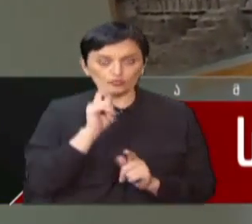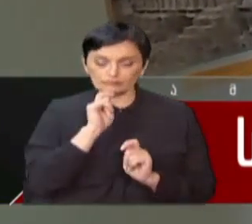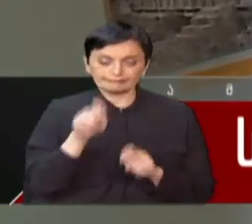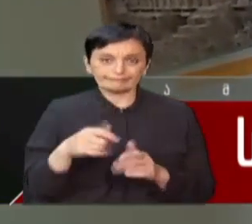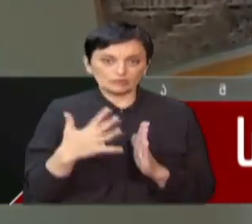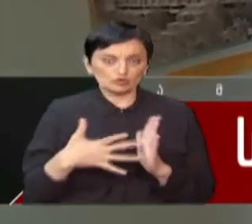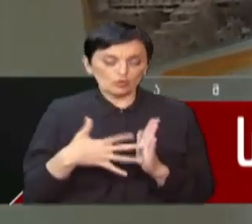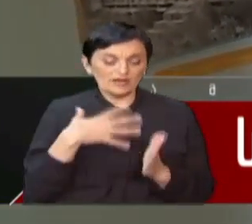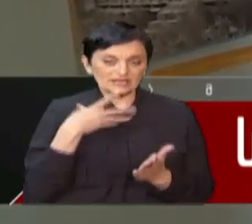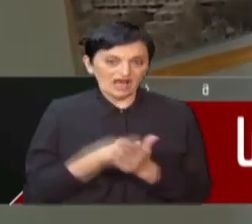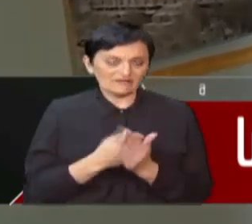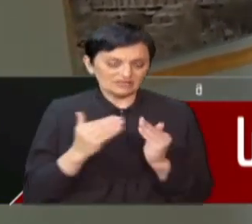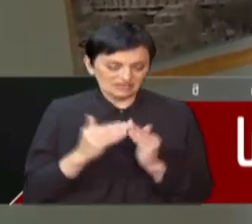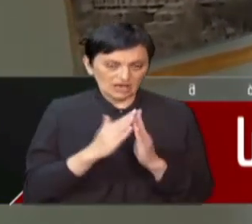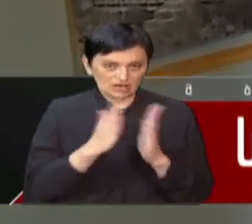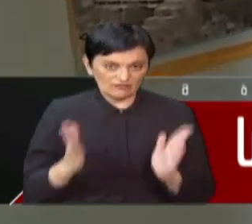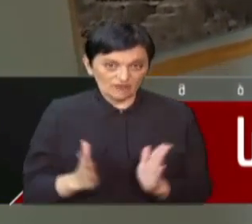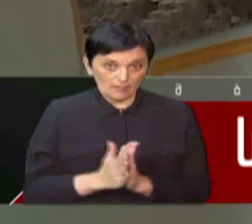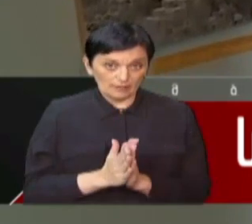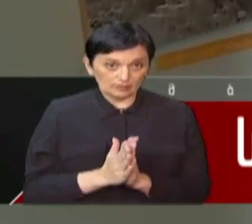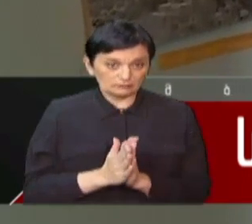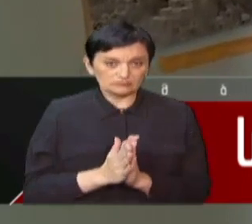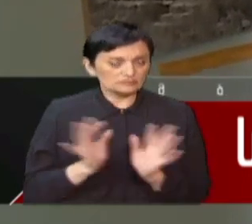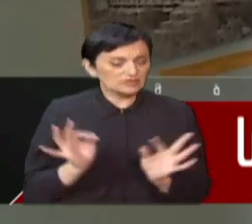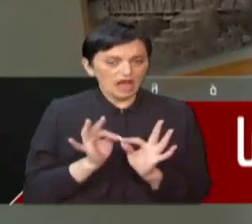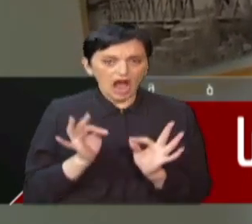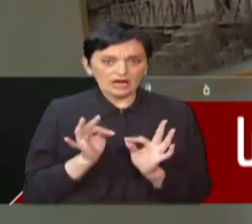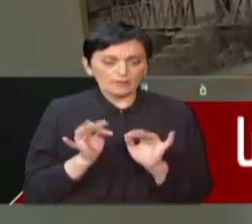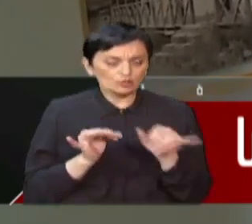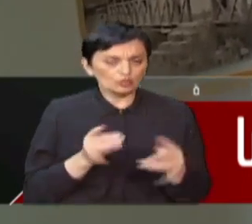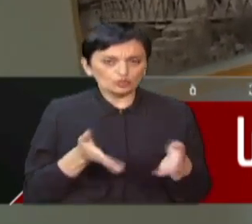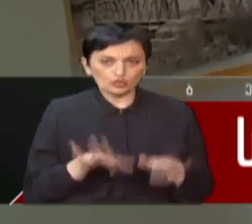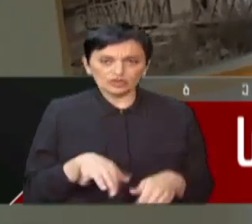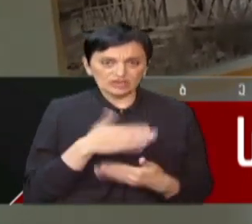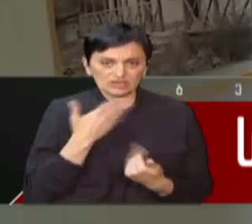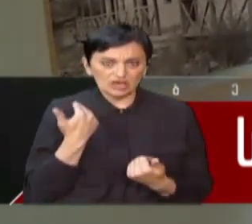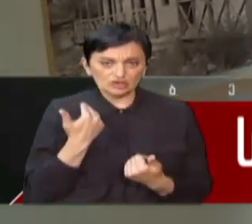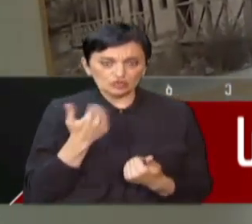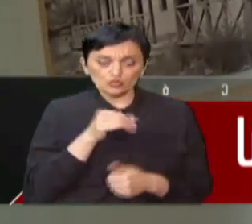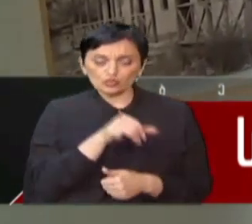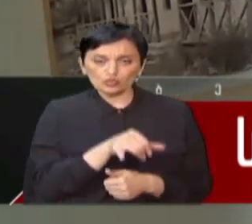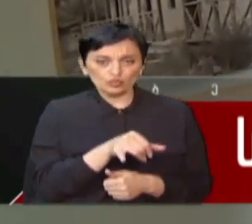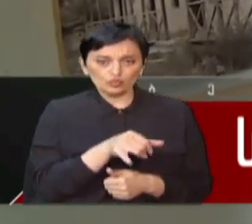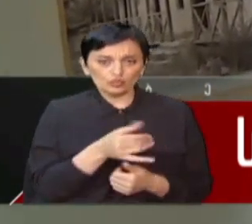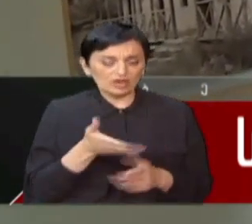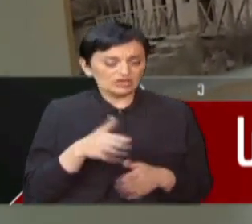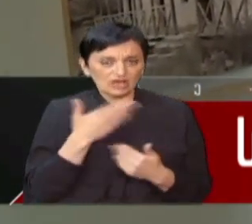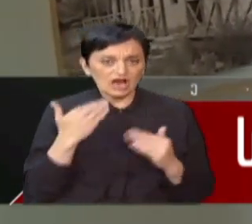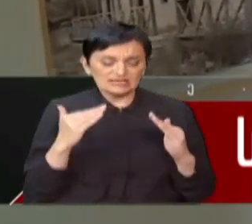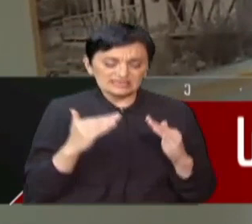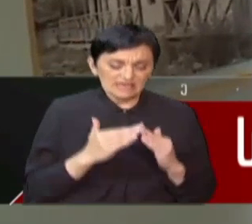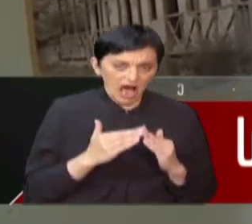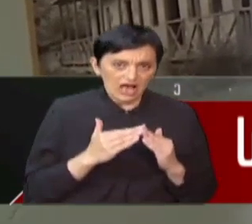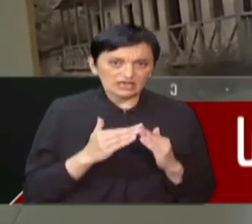სოფელს თავისი სახლის და ყველაფერს. Და არაფერი არ დარჩენილა, მას არ დარჩენია არც სახლი და